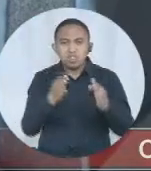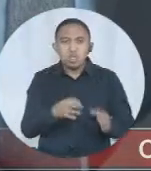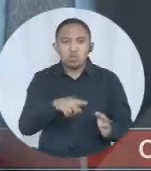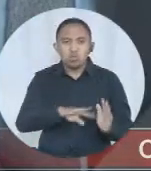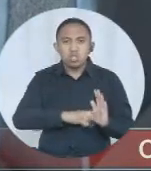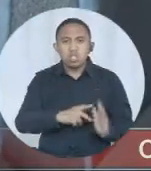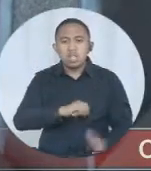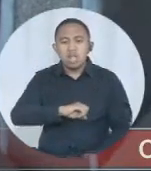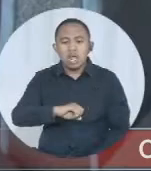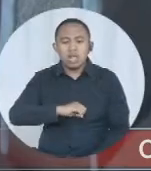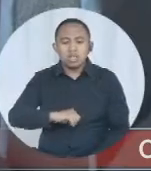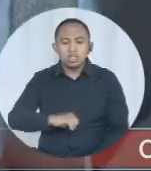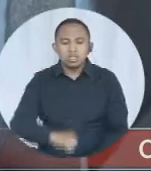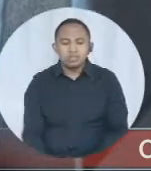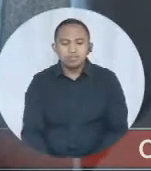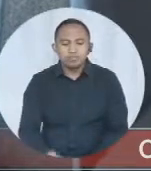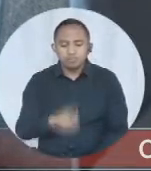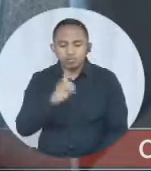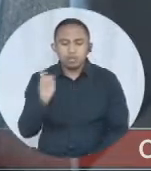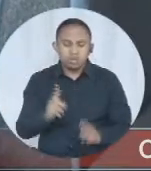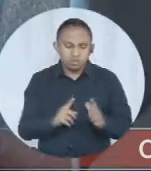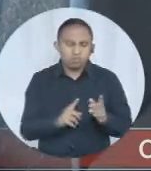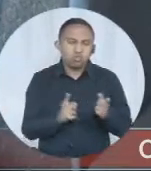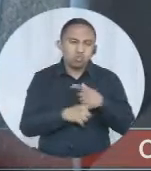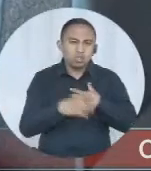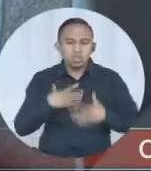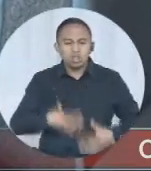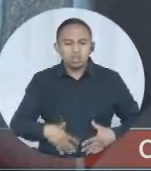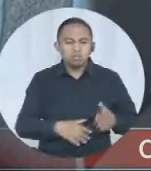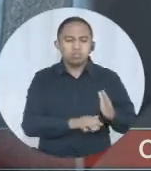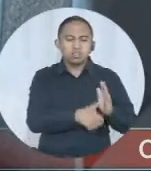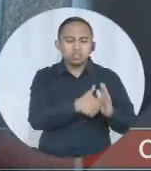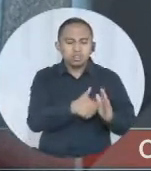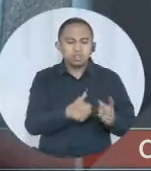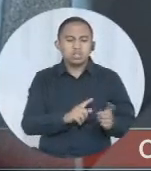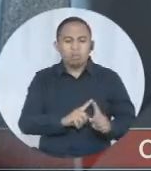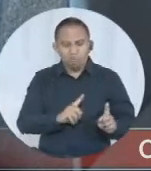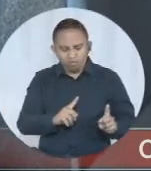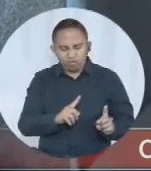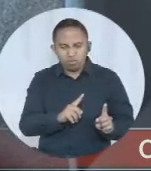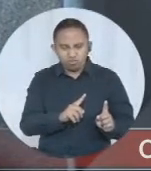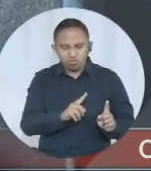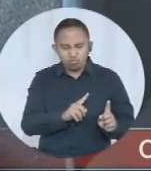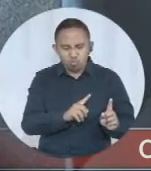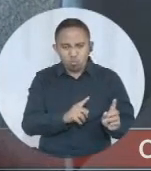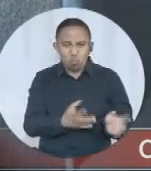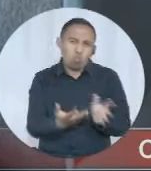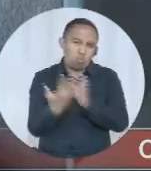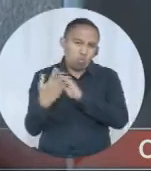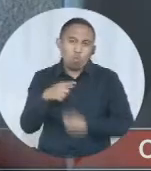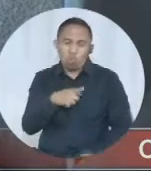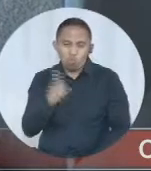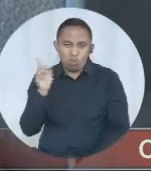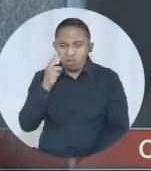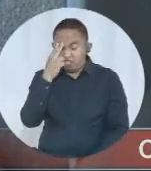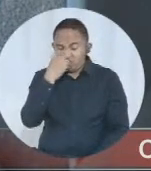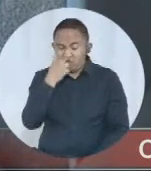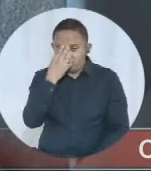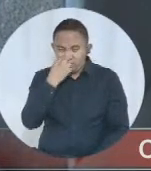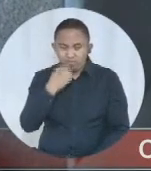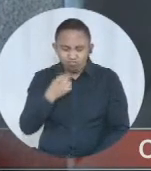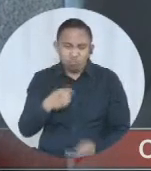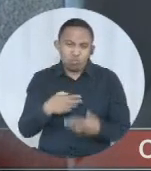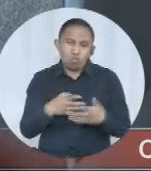Hidina makany ny delegasiona zany ny ministera sy ry zareo ireo anao lancement ofisialy fanomboana